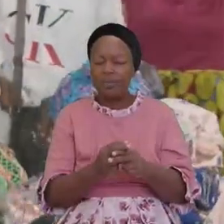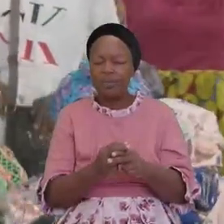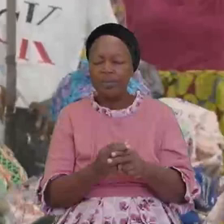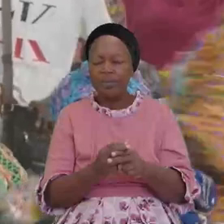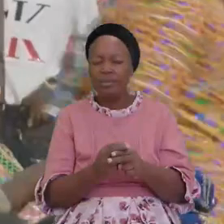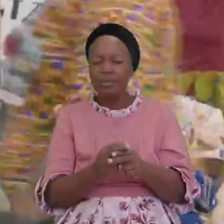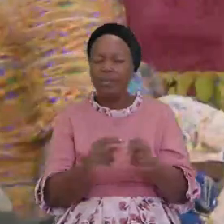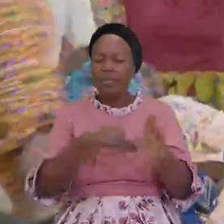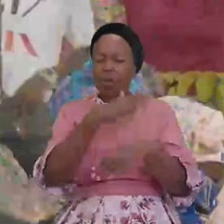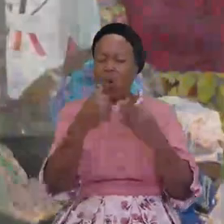Père, au nom de Jésus,